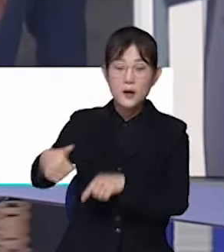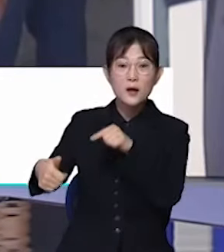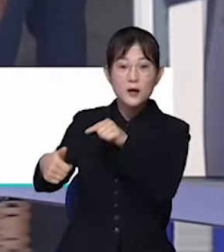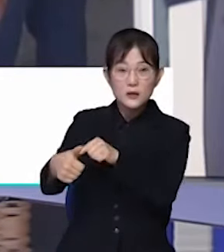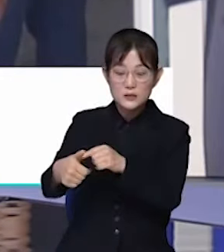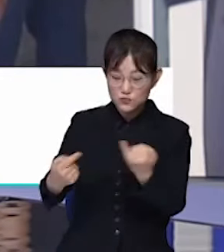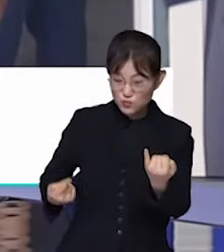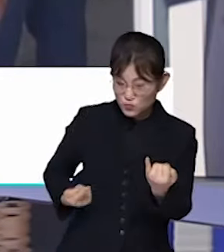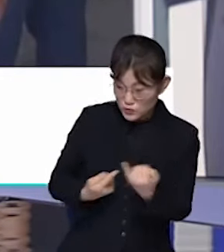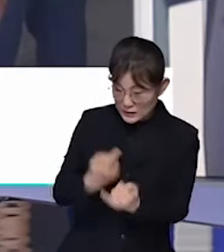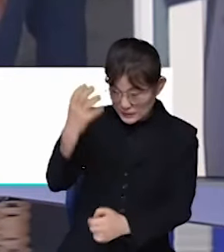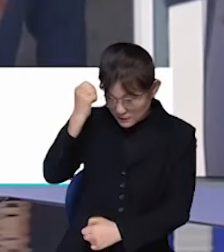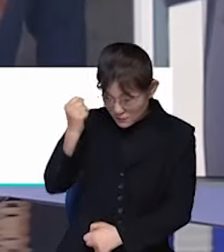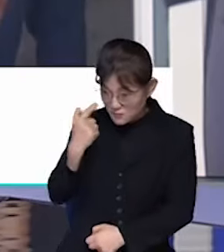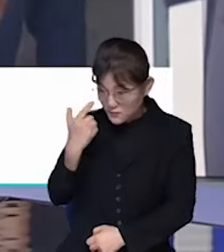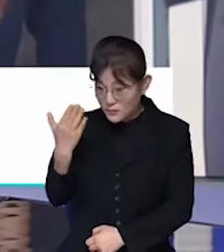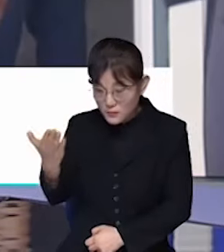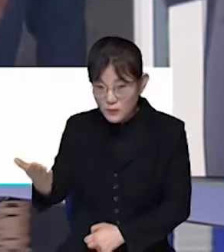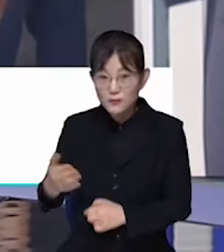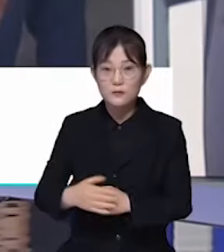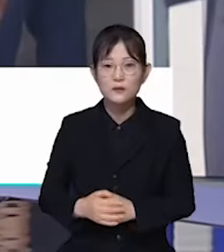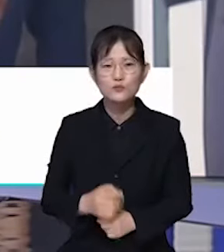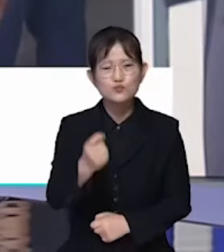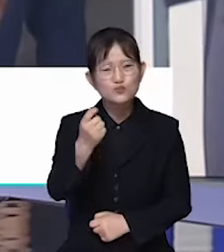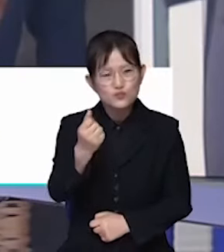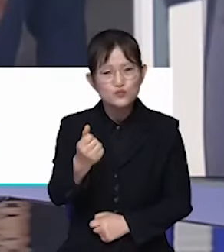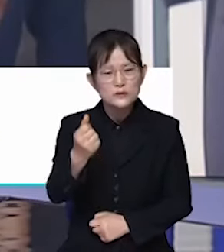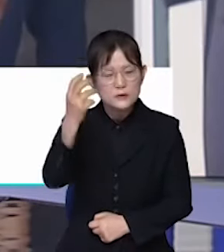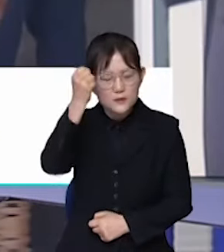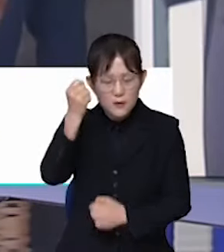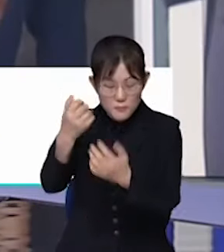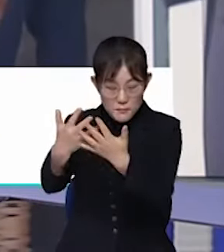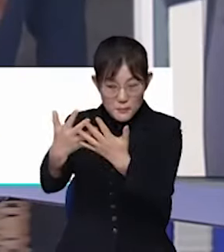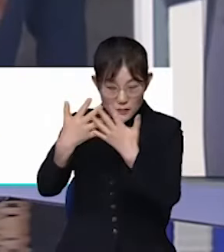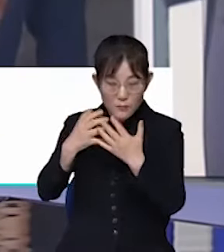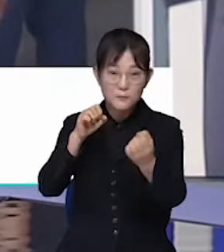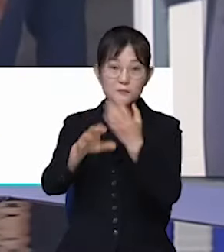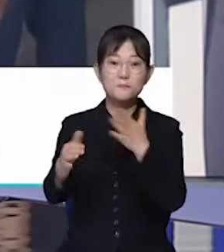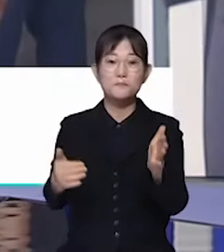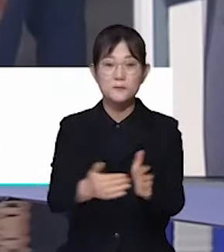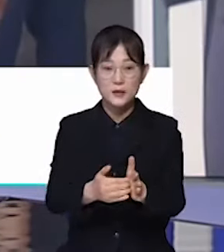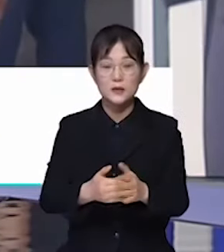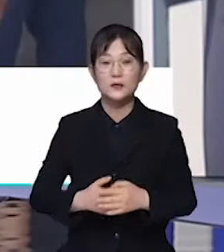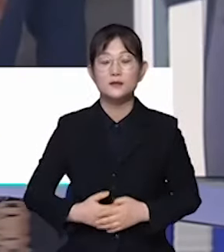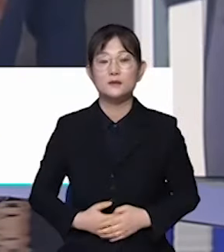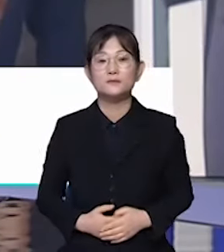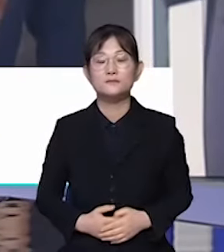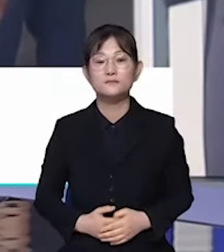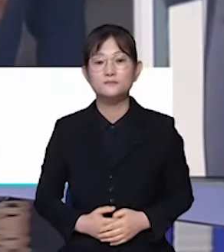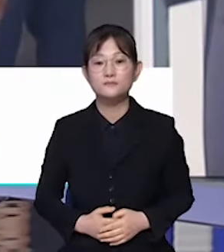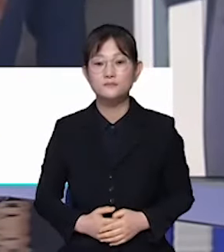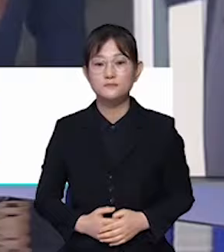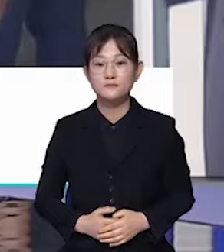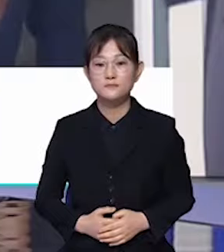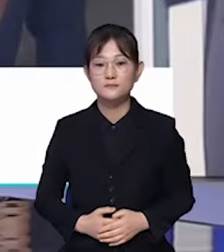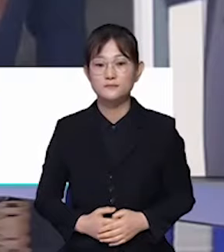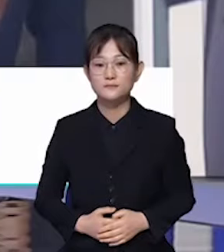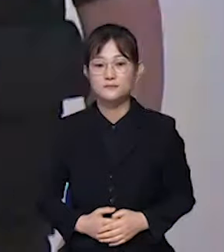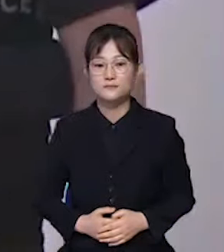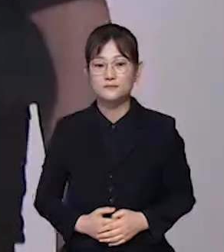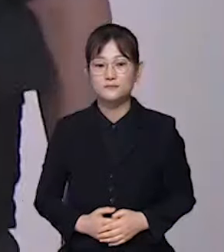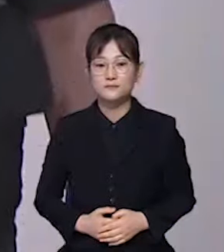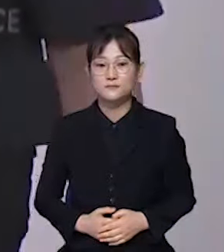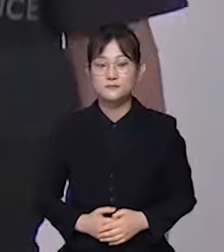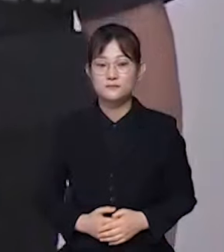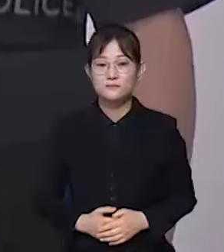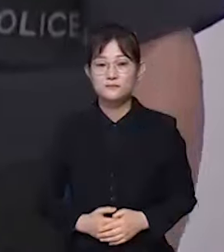사실이 기억나느냐는 질문에 조금씩 기억이 난다고 답변했습니다. 박성호 기자의 보도입니다.